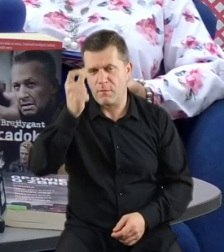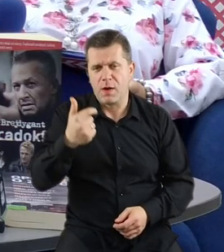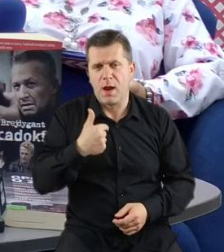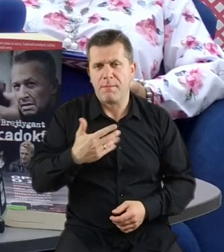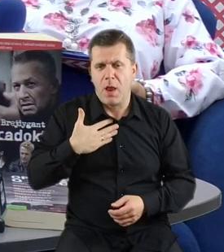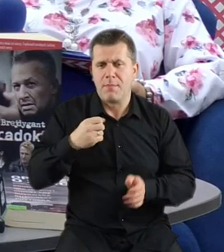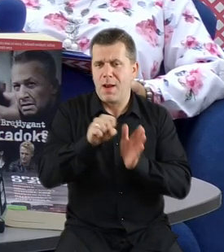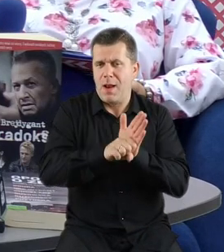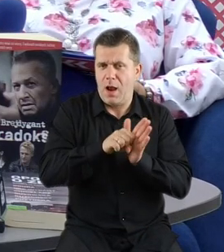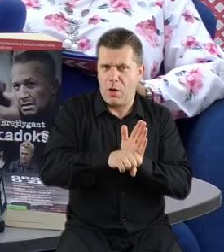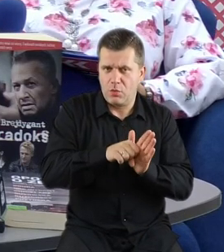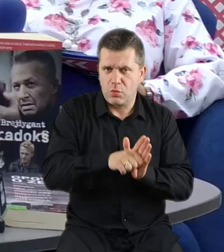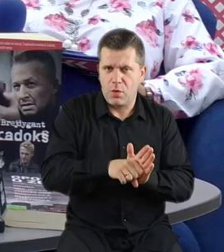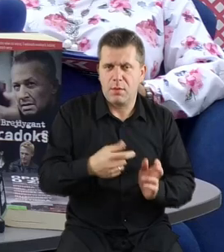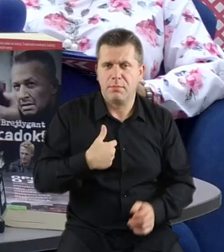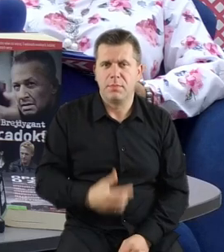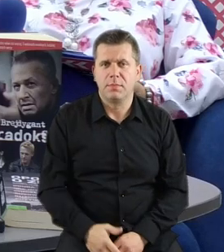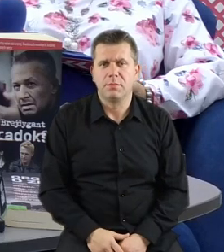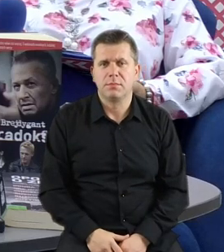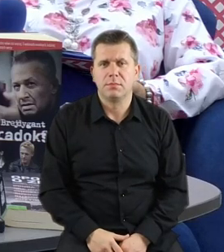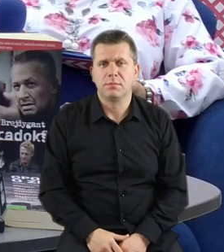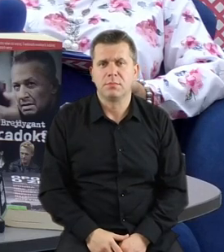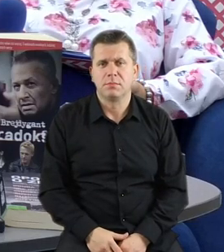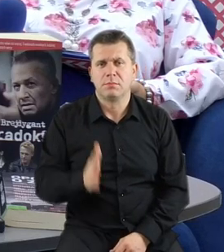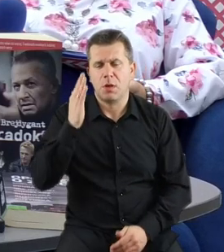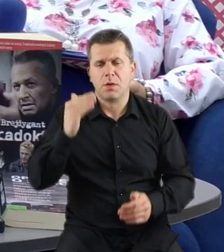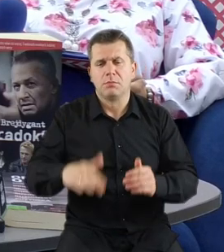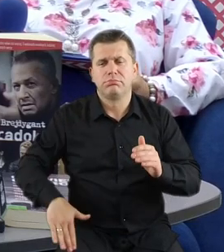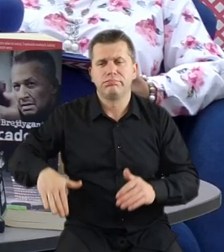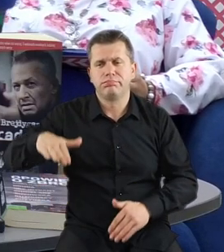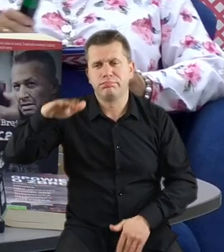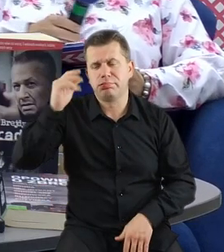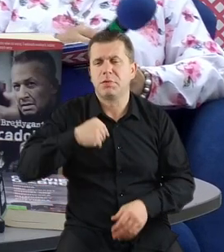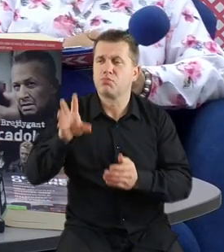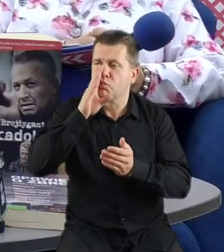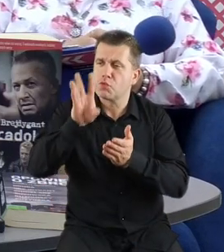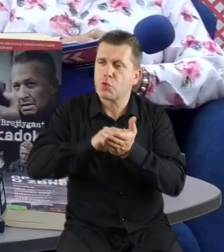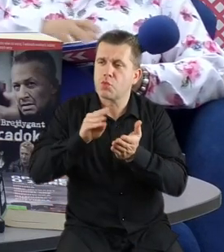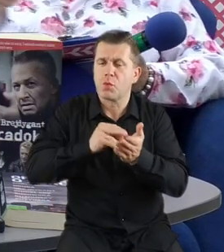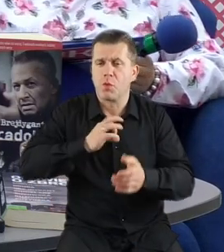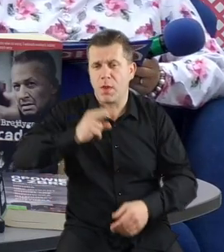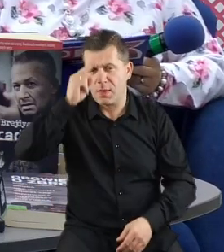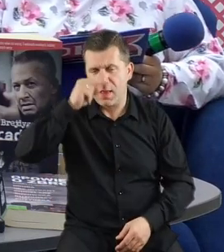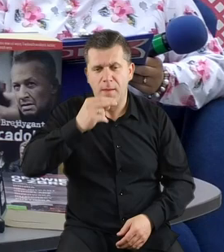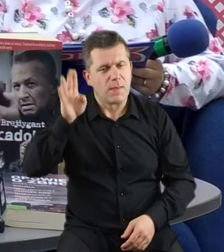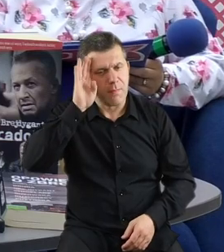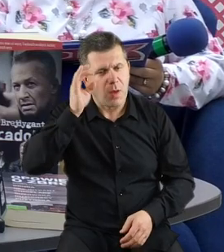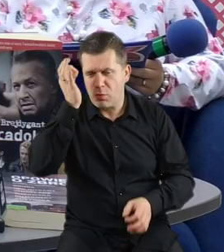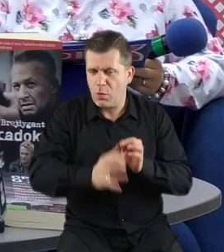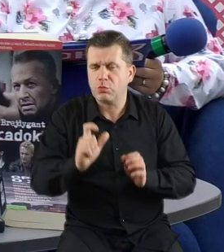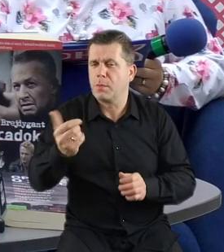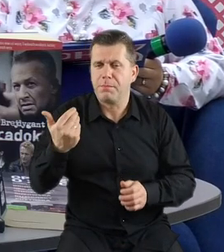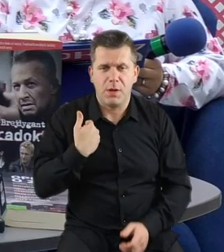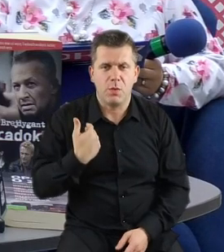miałem w ogóle być aktorem. Jakby idąc chyba w ślady taty czy coś takiego, to już nie pamiętam dokładnie, o co